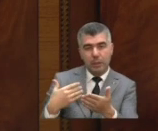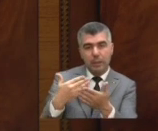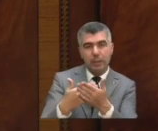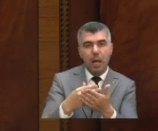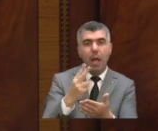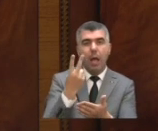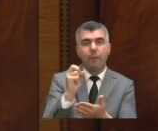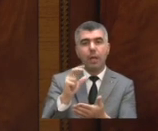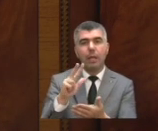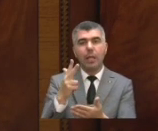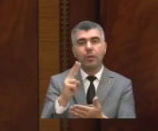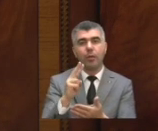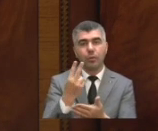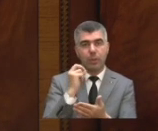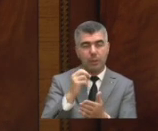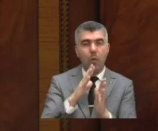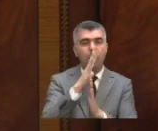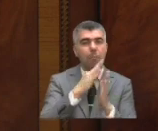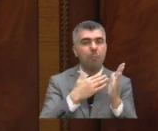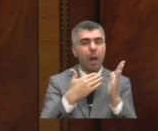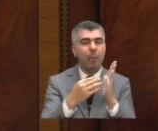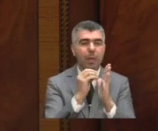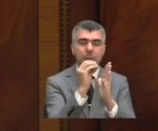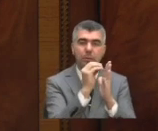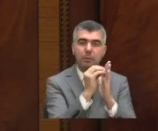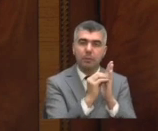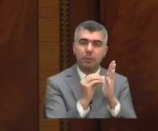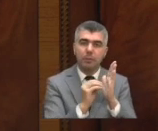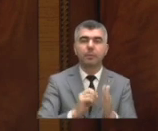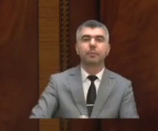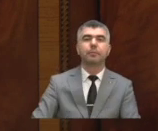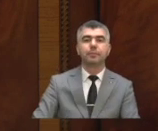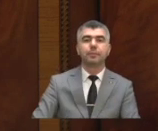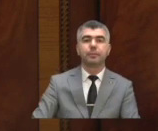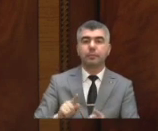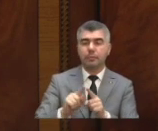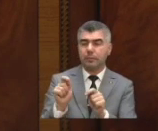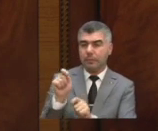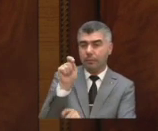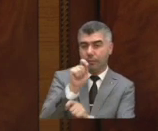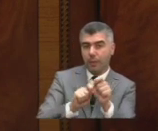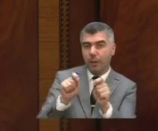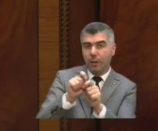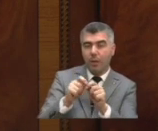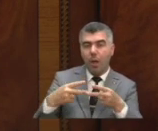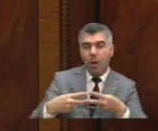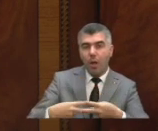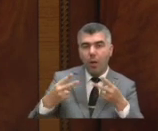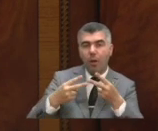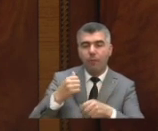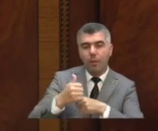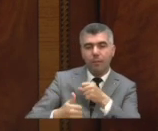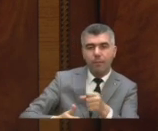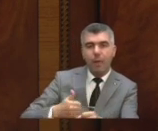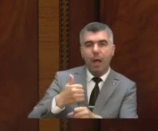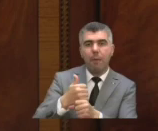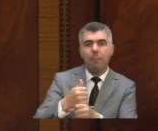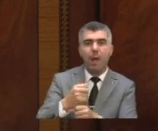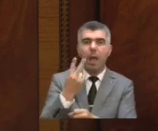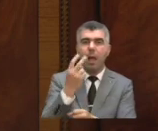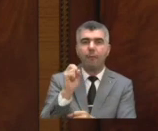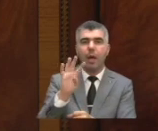2023 لهذا البرنامج الذي ستعمل على استكمال تنزيله خلال ه سنه